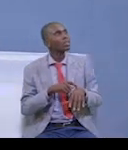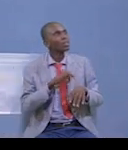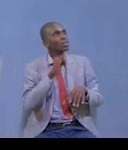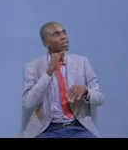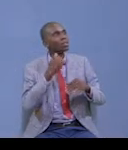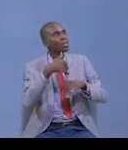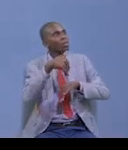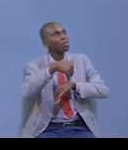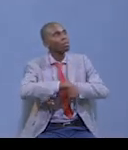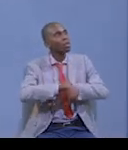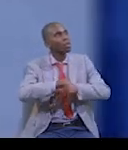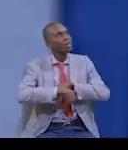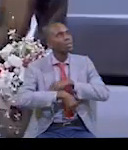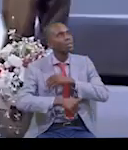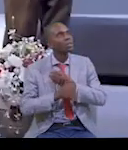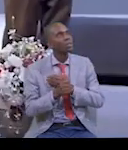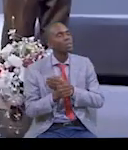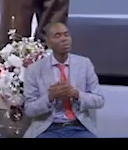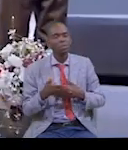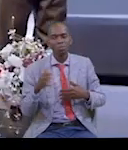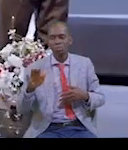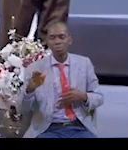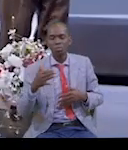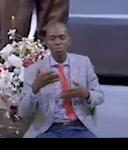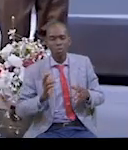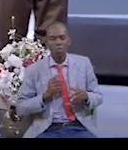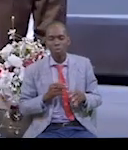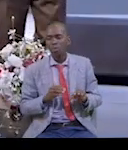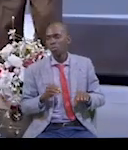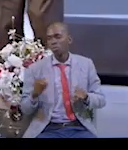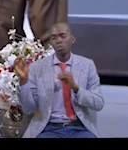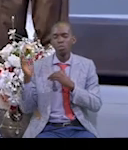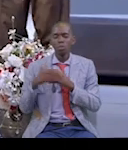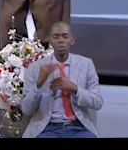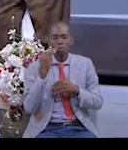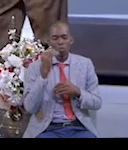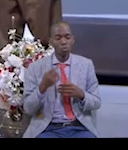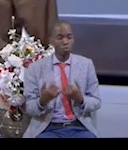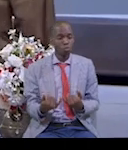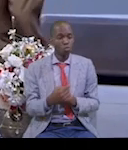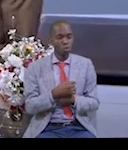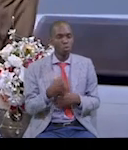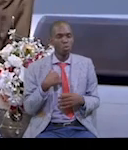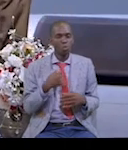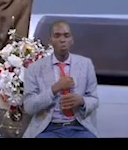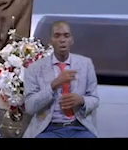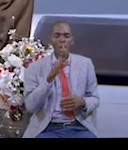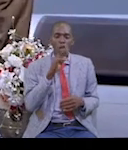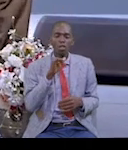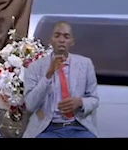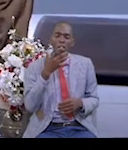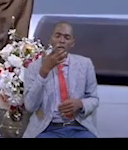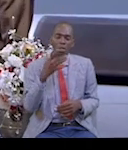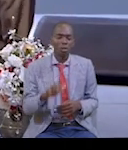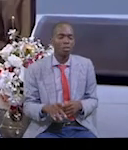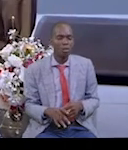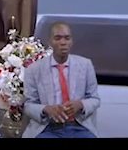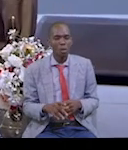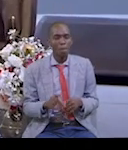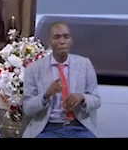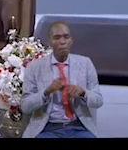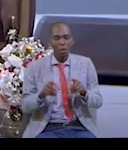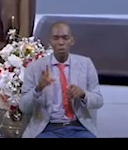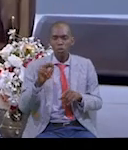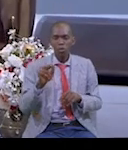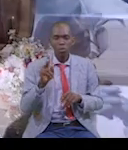అనుకోలేదు. Today is an unlucky day. ఈ రోజు దురదృష్టవంతమైన రోజు అనుకోలేదు. They kept on fishing and fishing.